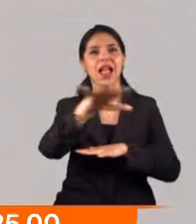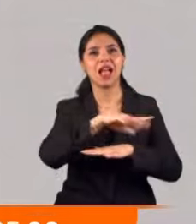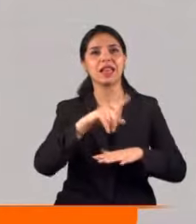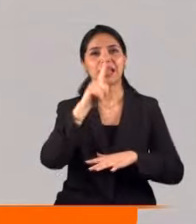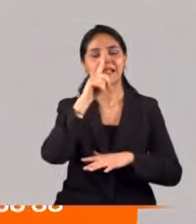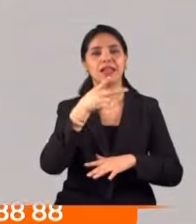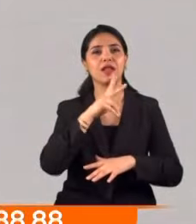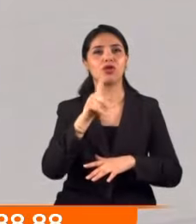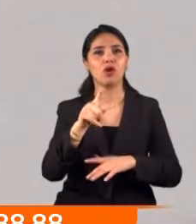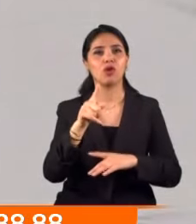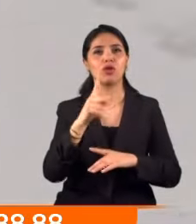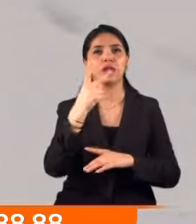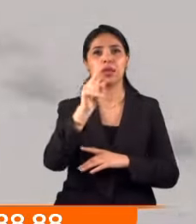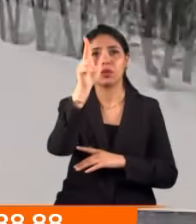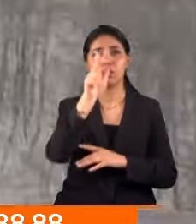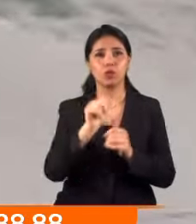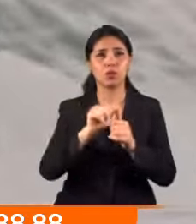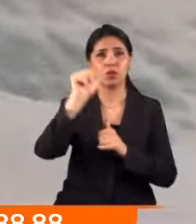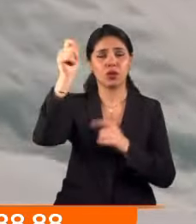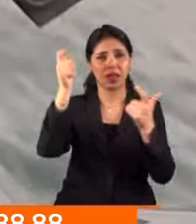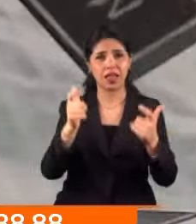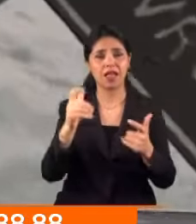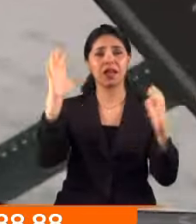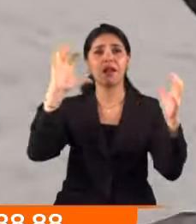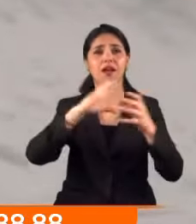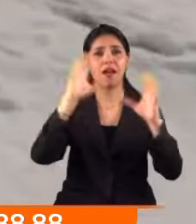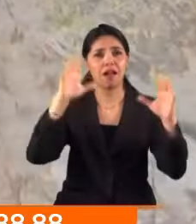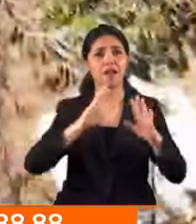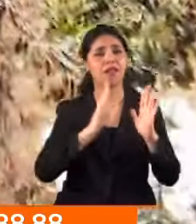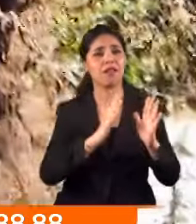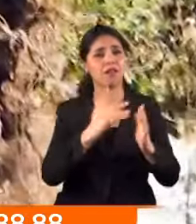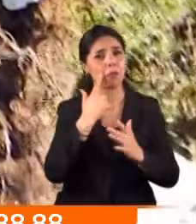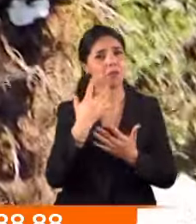günlerde 2300 rakımlı yaylada hala kar var.